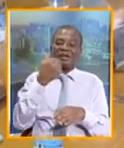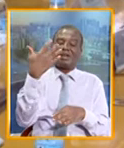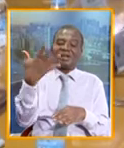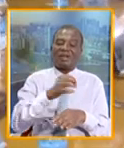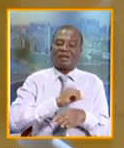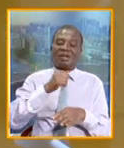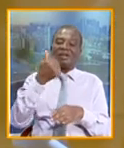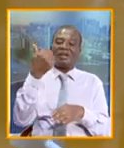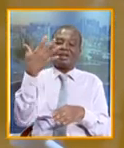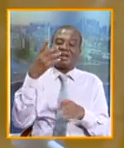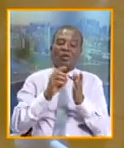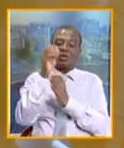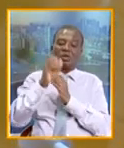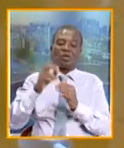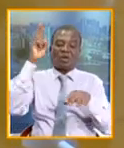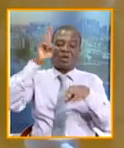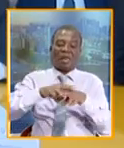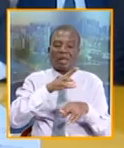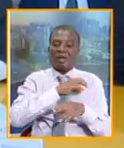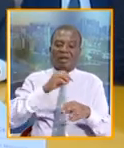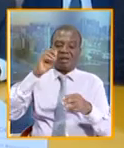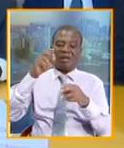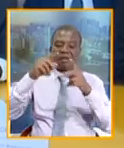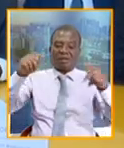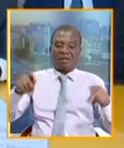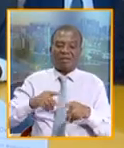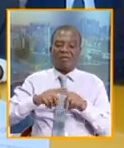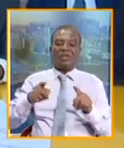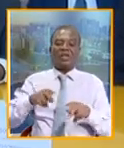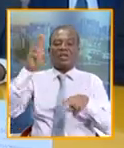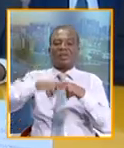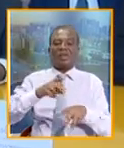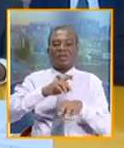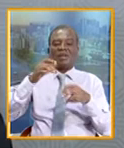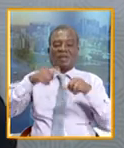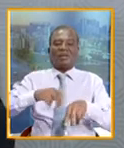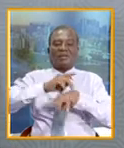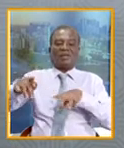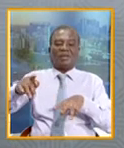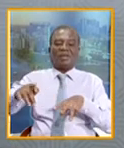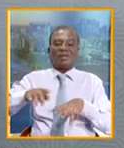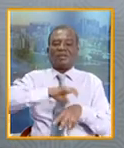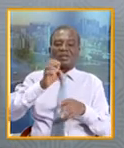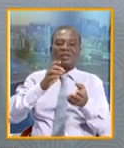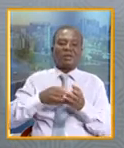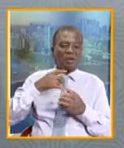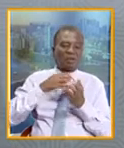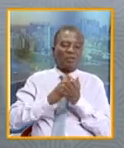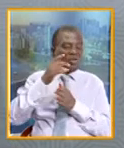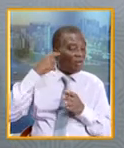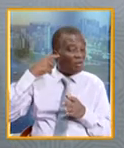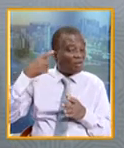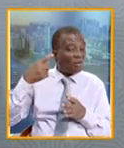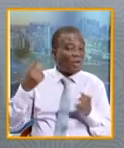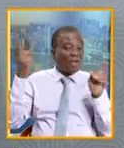le 17 octobre l'opposition à la table des échanges, mais les chaises restent vides. J'ai bien entendu, lors de